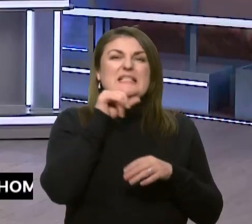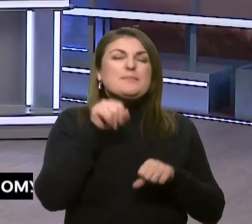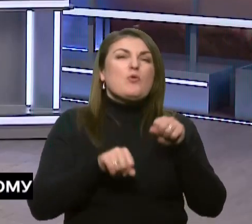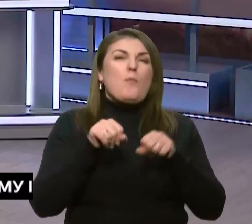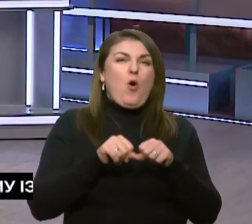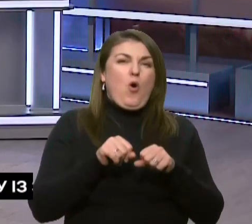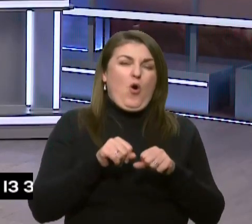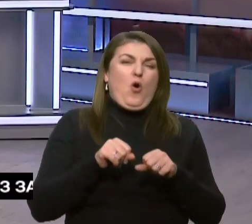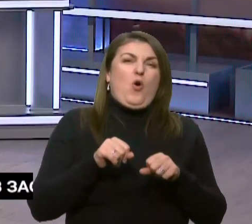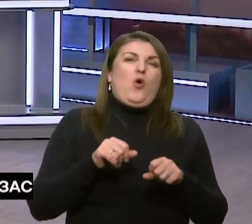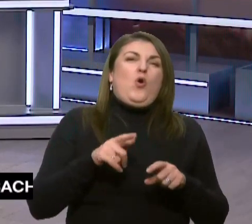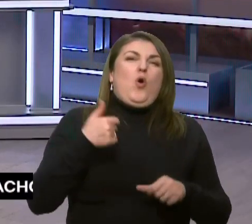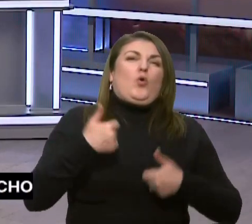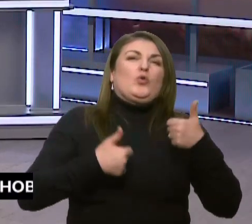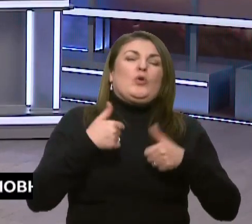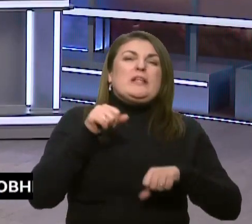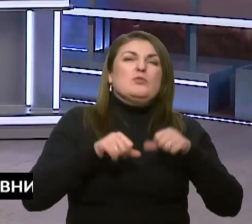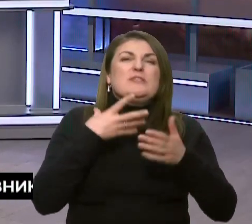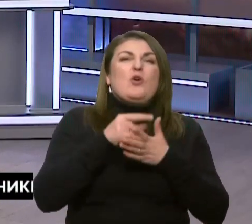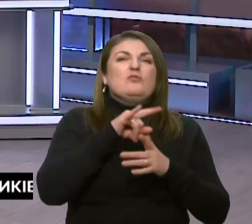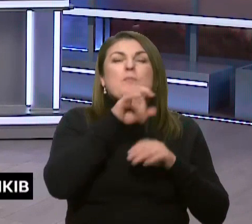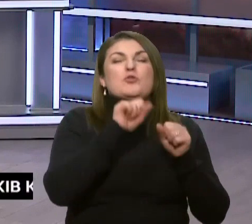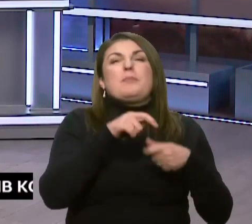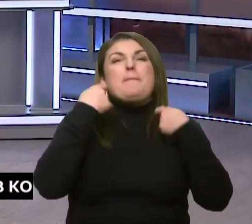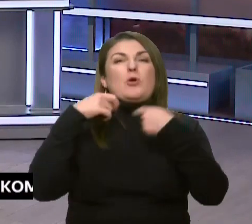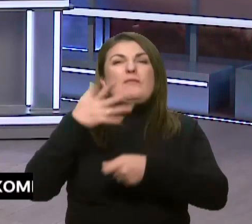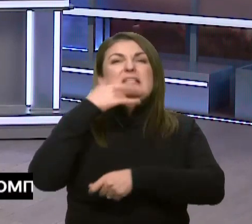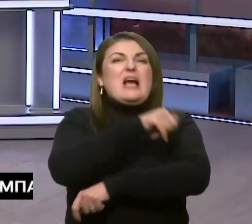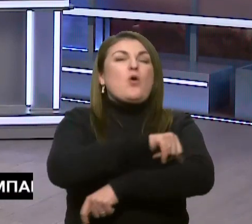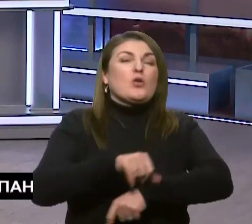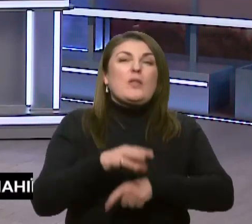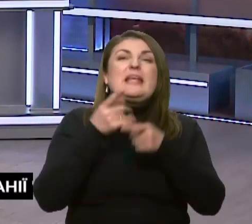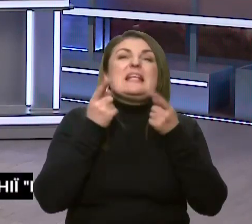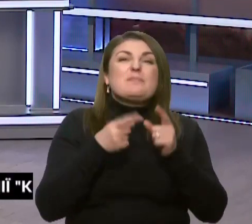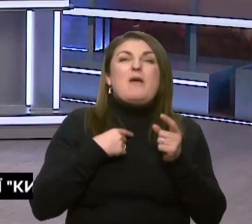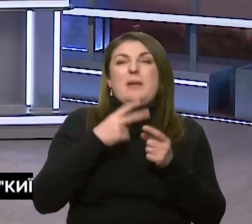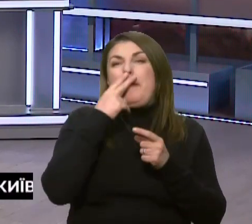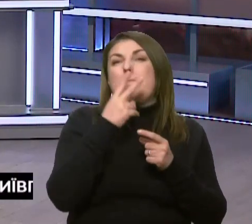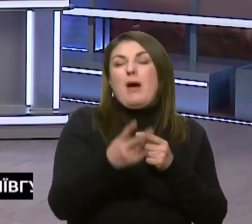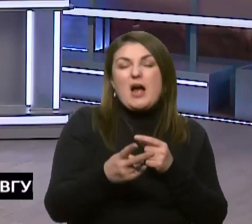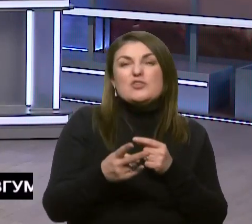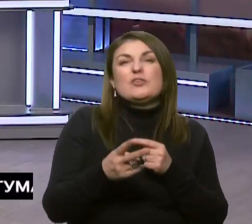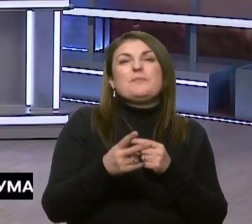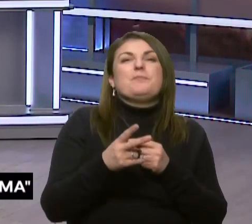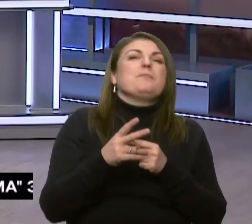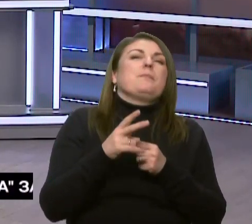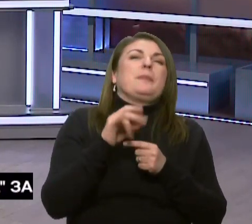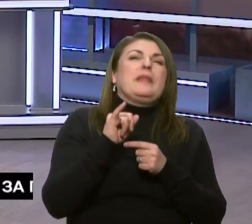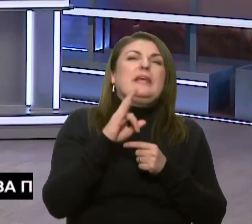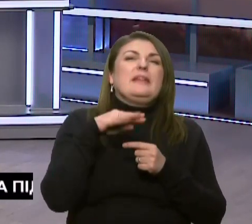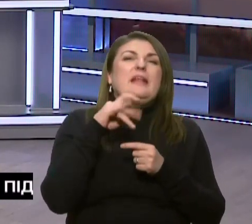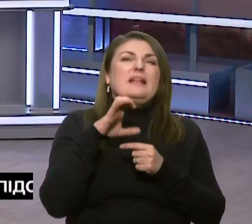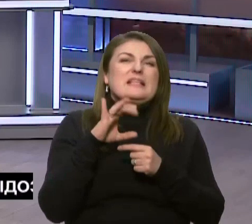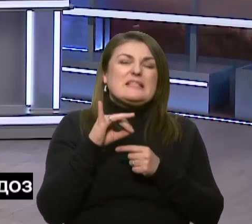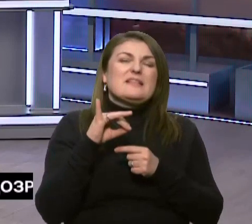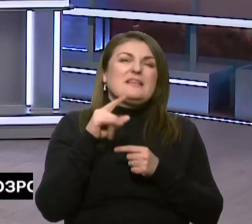спроможність, конкурентну спроможність своїх літаків, для того, щоб можна було їх продавати за кордон. І насправді ми бачили і інтелівські